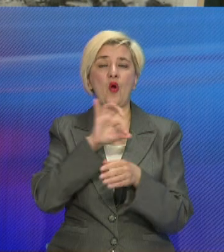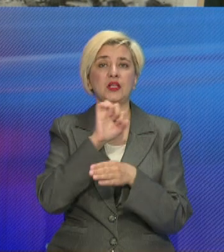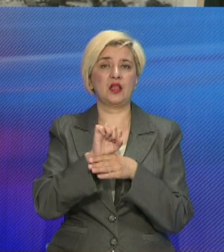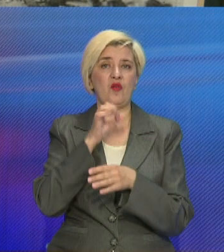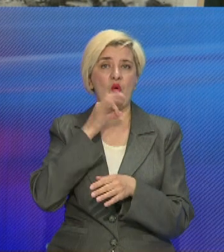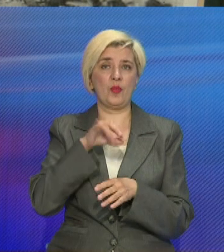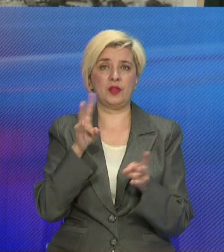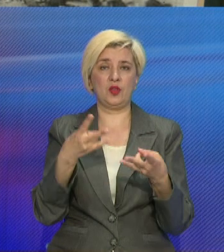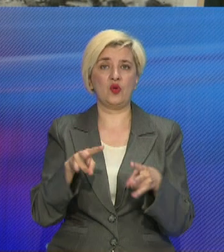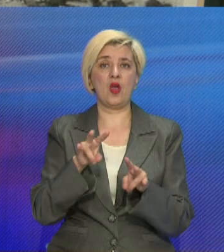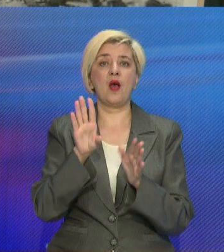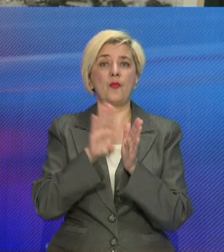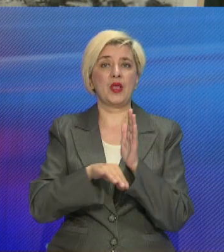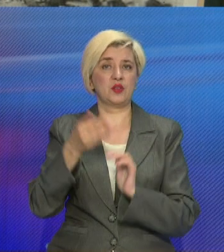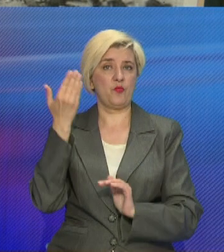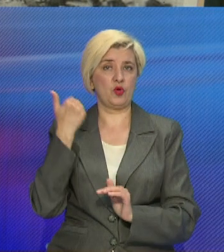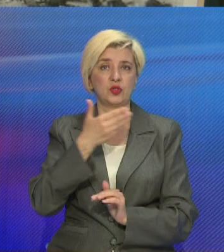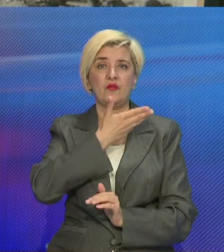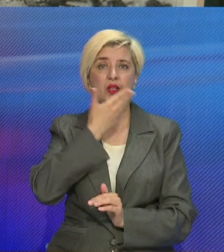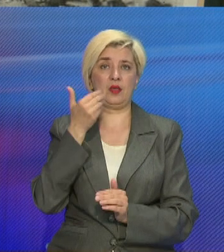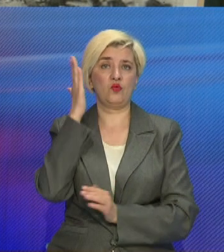Ламаносаў казаў, без мінулага няма будучыні.